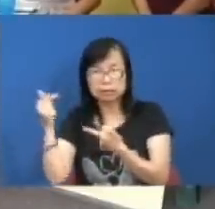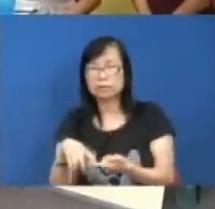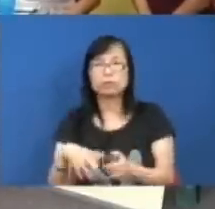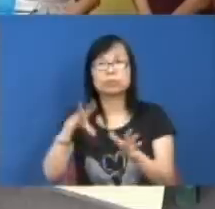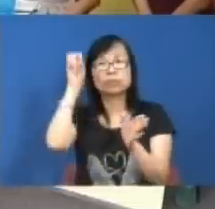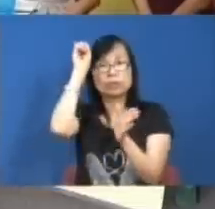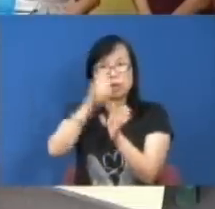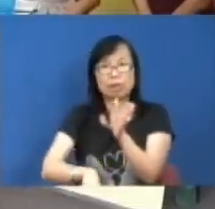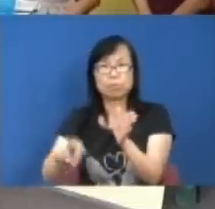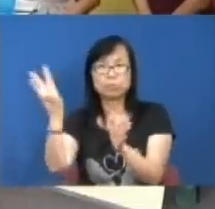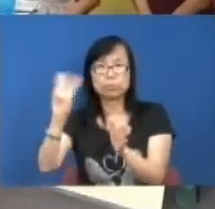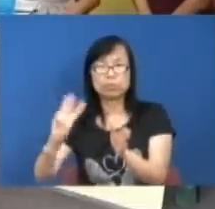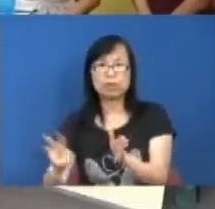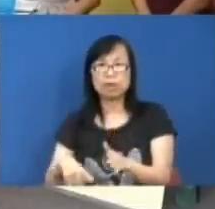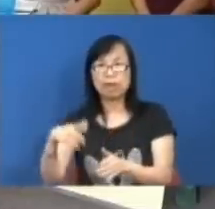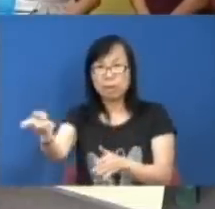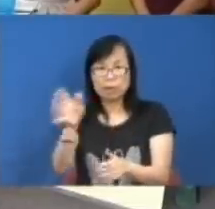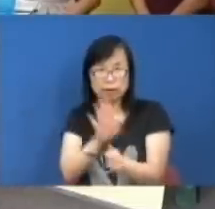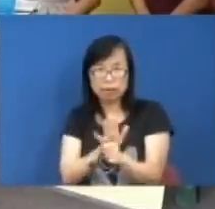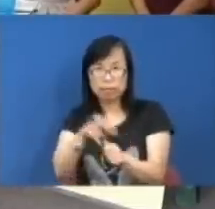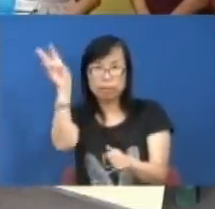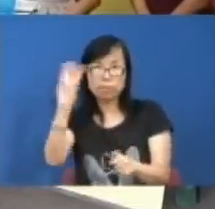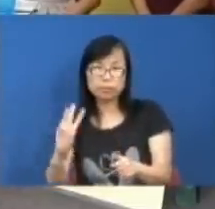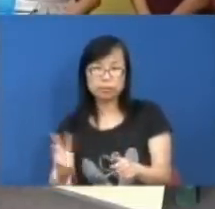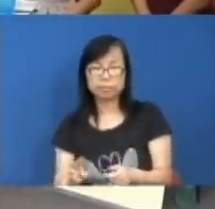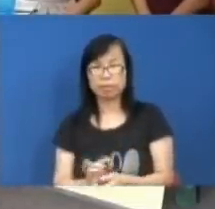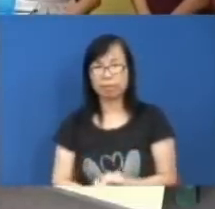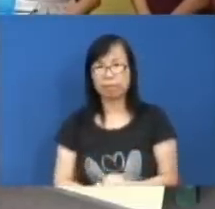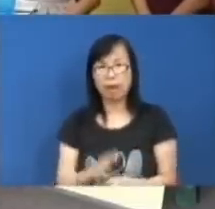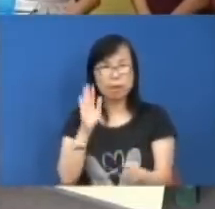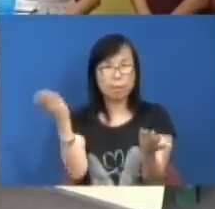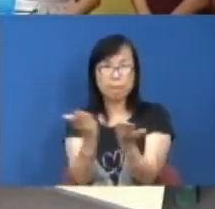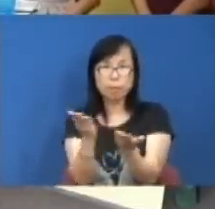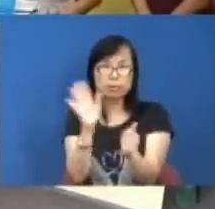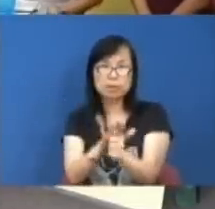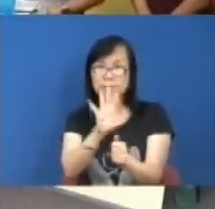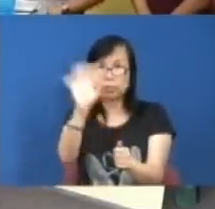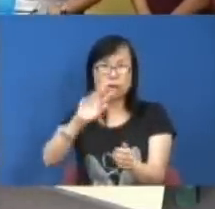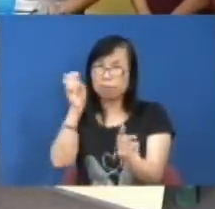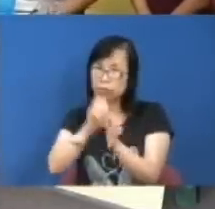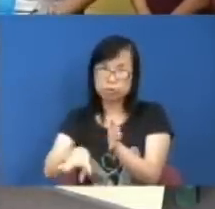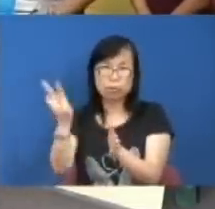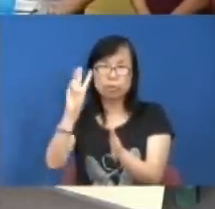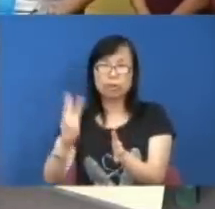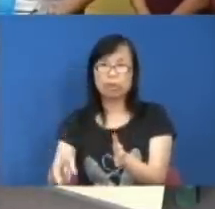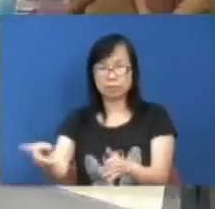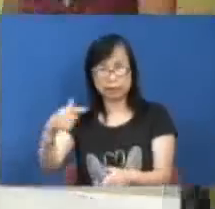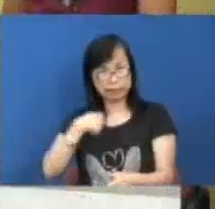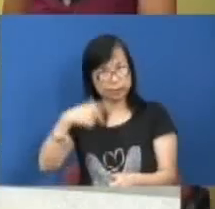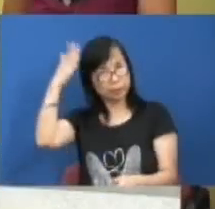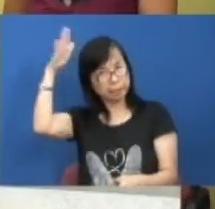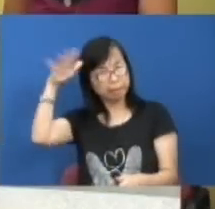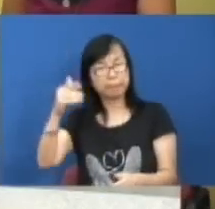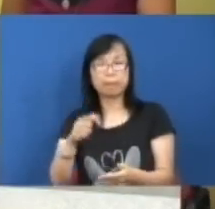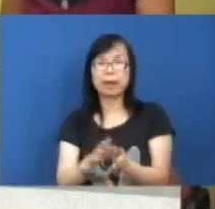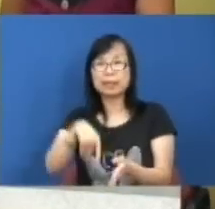隻油漆能係咪防水㗎？或者係真係可以保證唔漏水㗎？ 我哋去理解呢個油漆系統嘅時候咧，其實